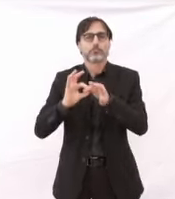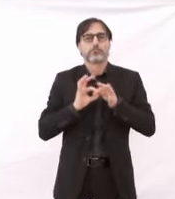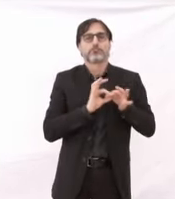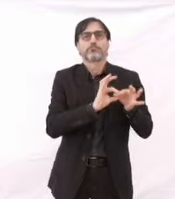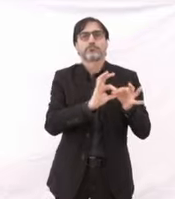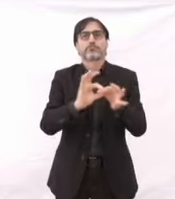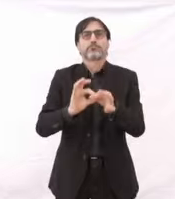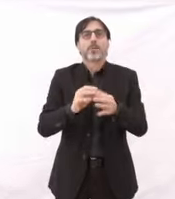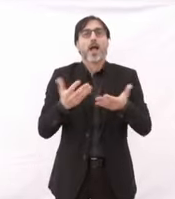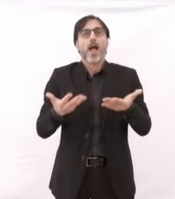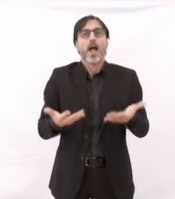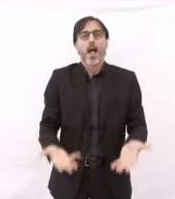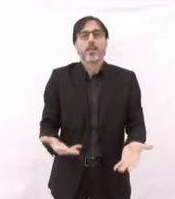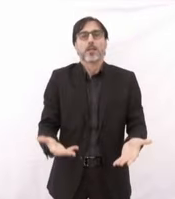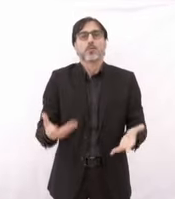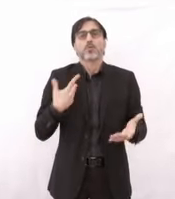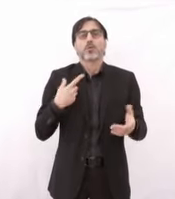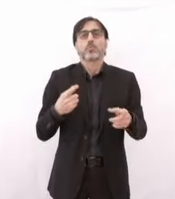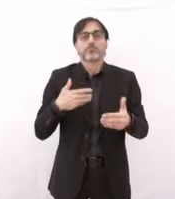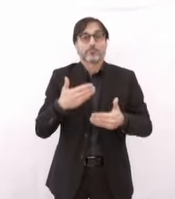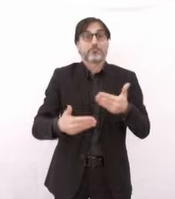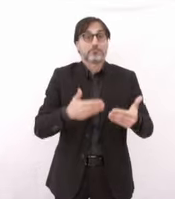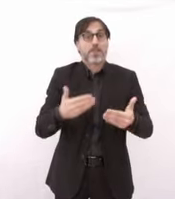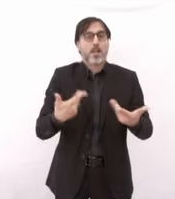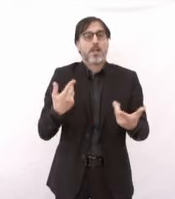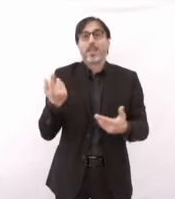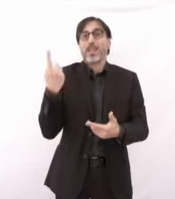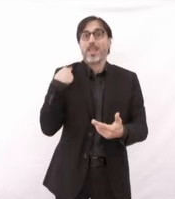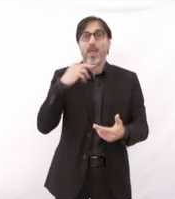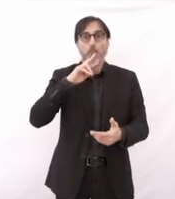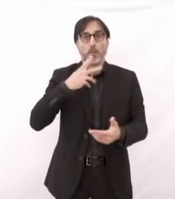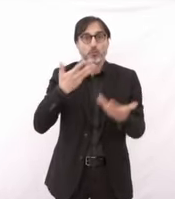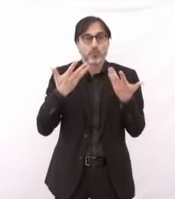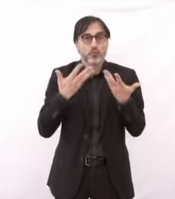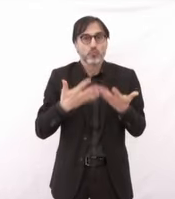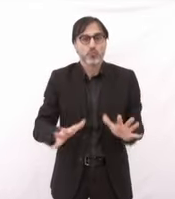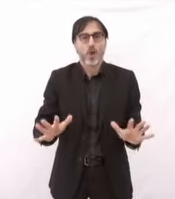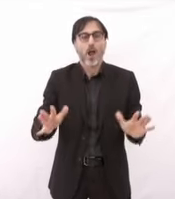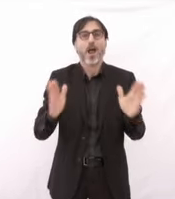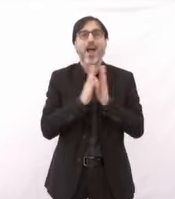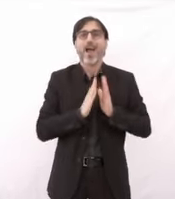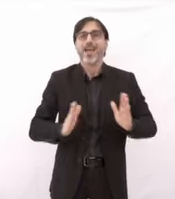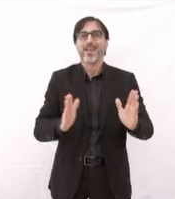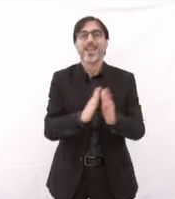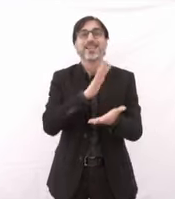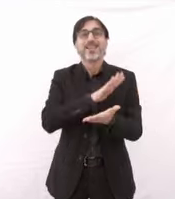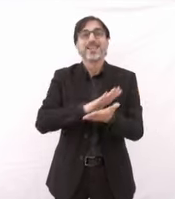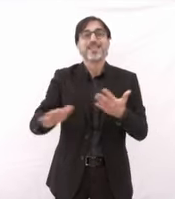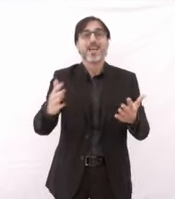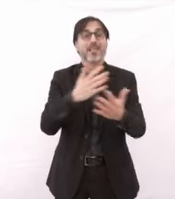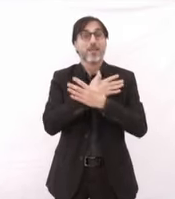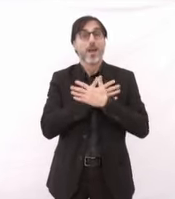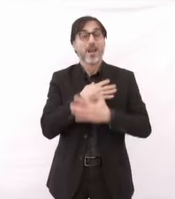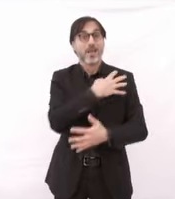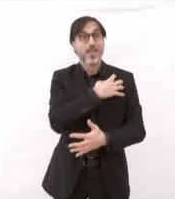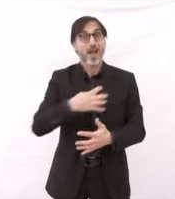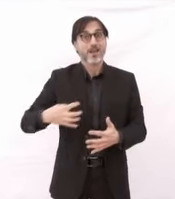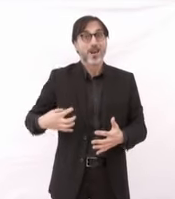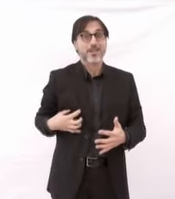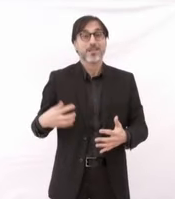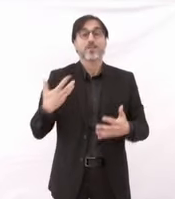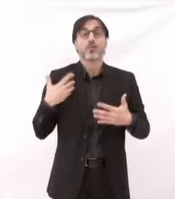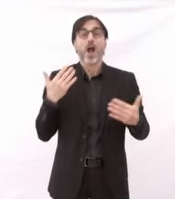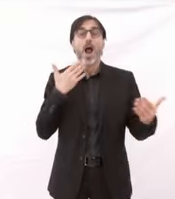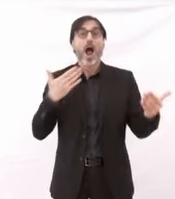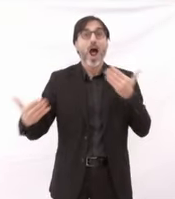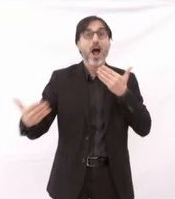noi oggi qui possiamo celebrare, che abbiamo celebrato ieri pomeriggio nella chiesa di Santa Maria in Trastevere, dove si è svolta